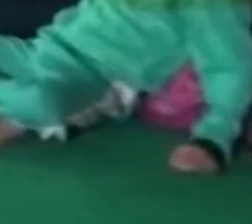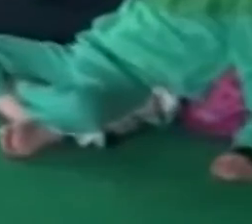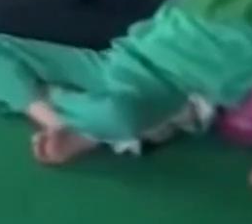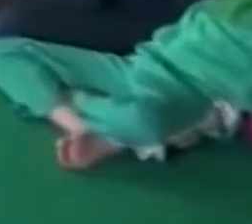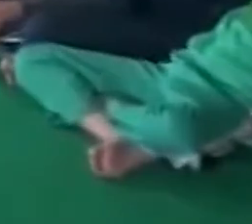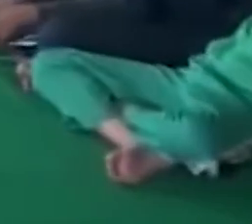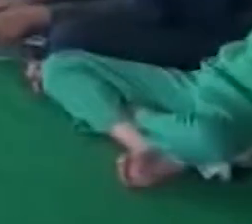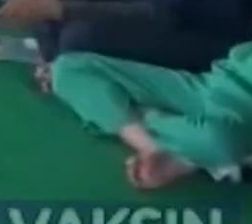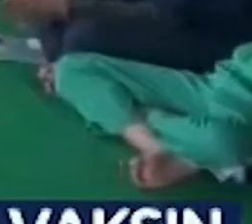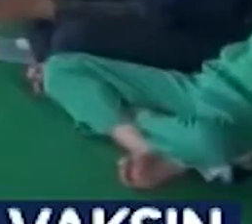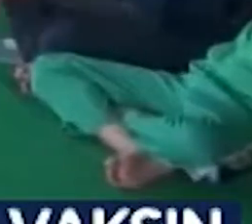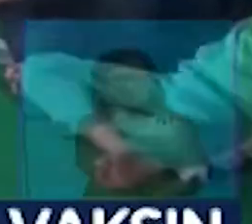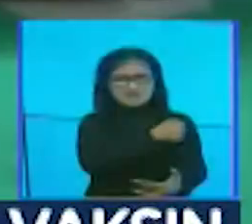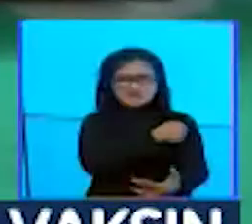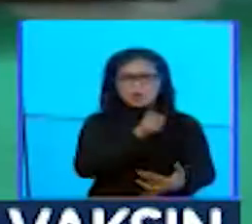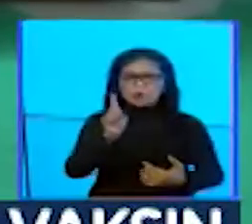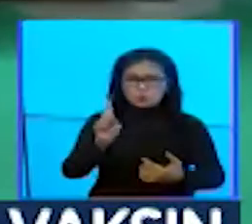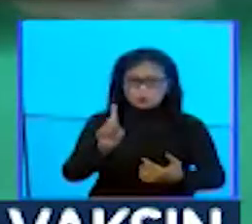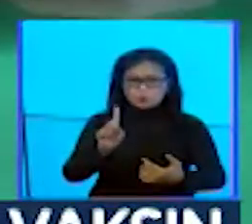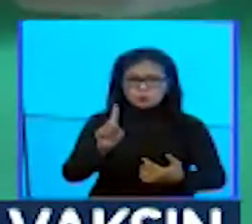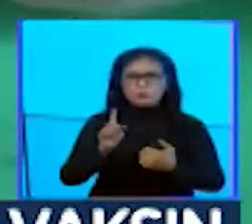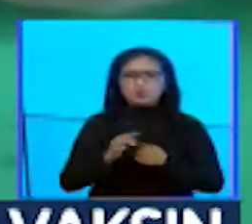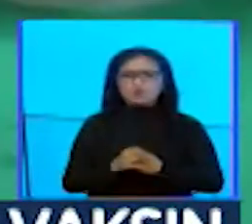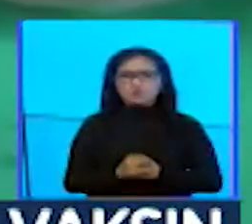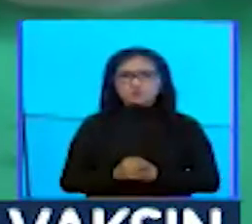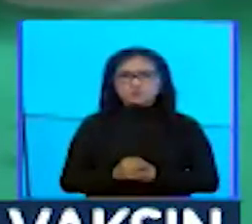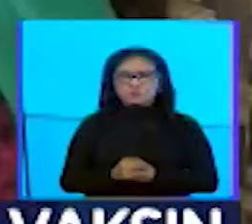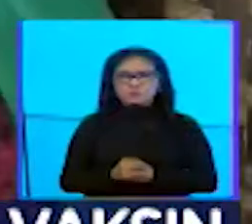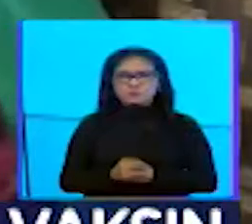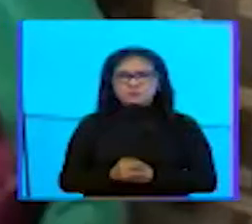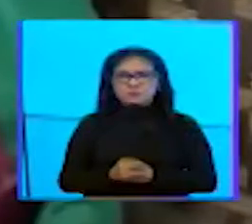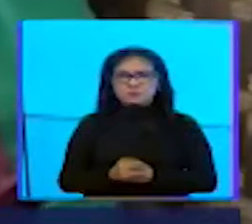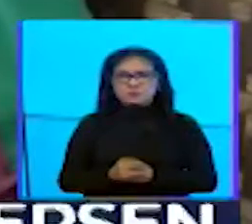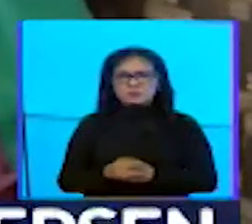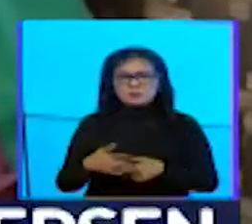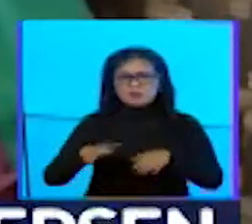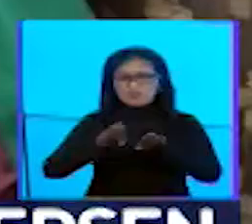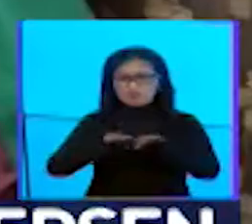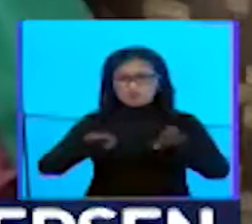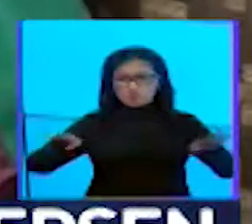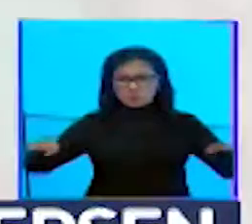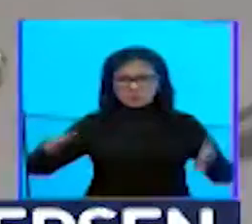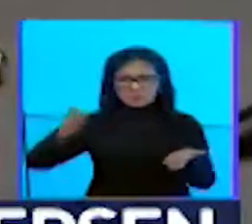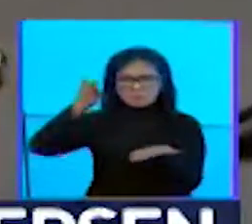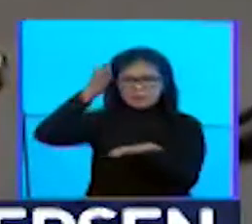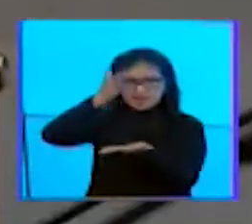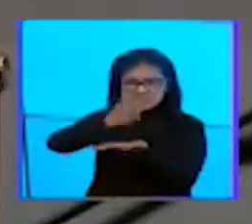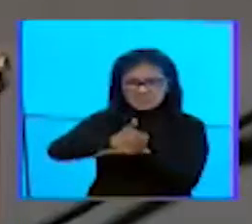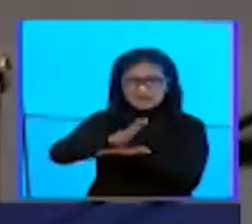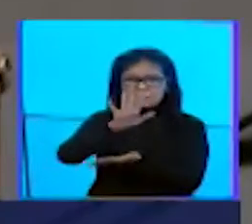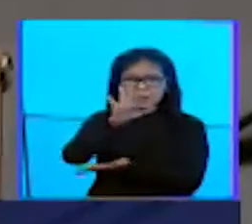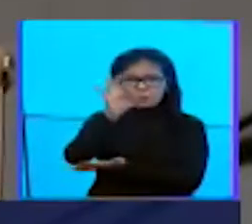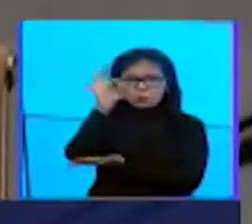divaksin. Pengurangan jumlah siswa sebanyak 50% kapasitas juga akan dilakukan untuk menjaga jarak antar siswa di kelas. Kadisdik